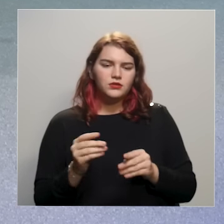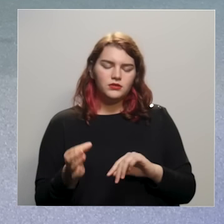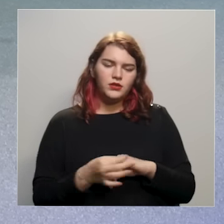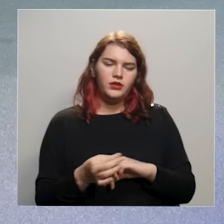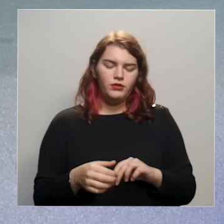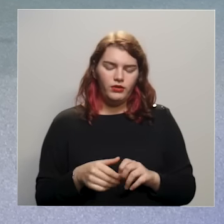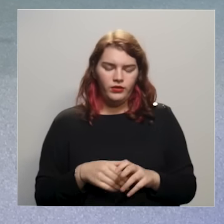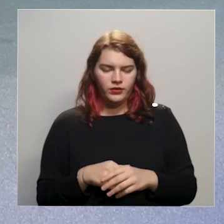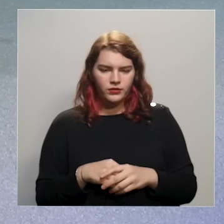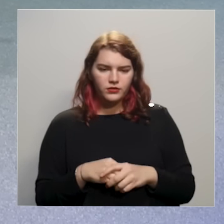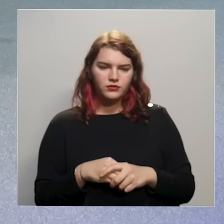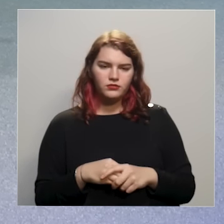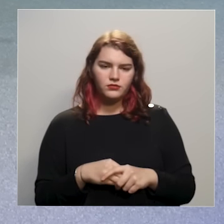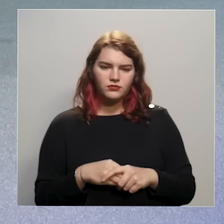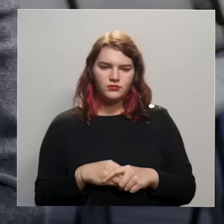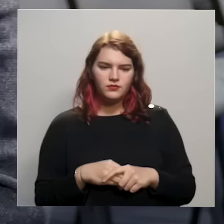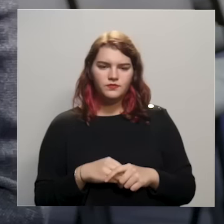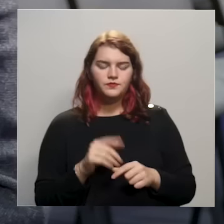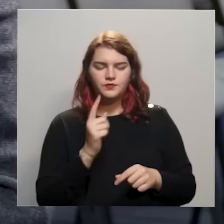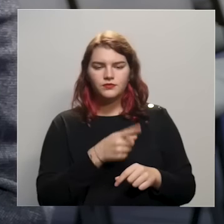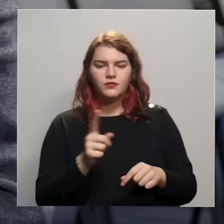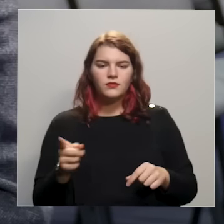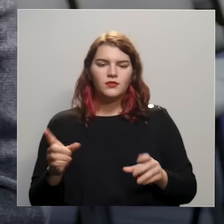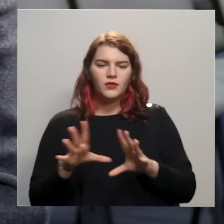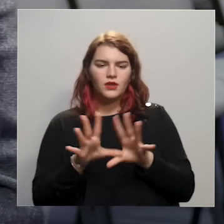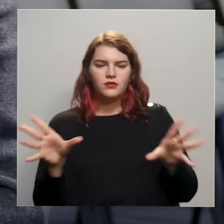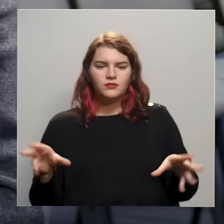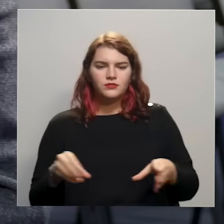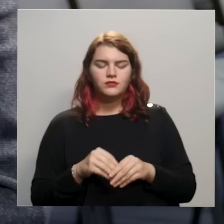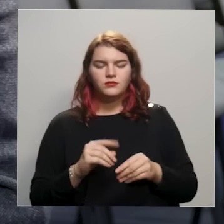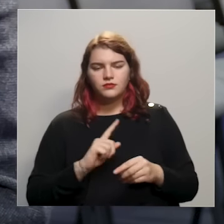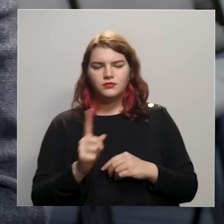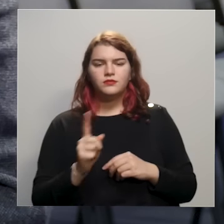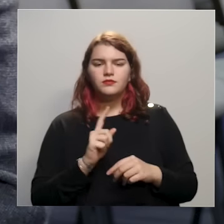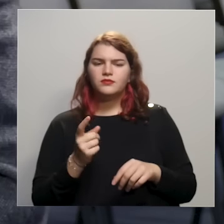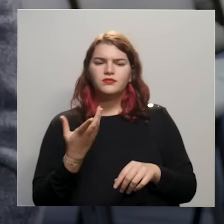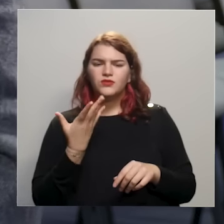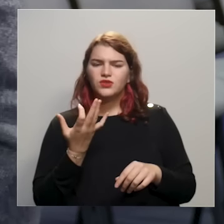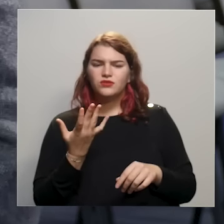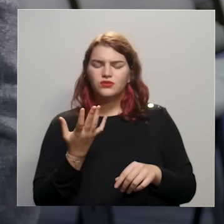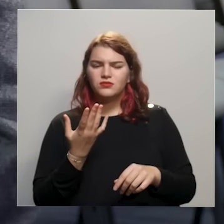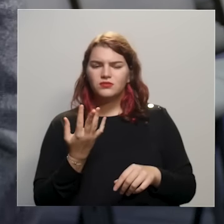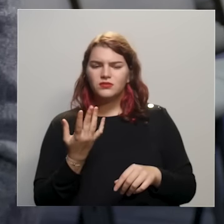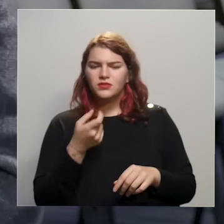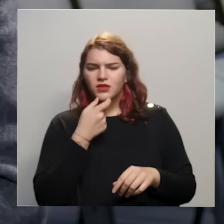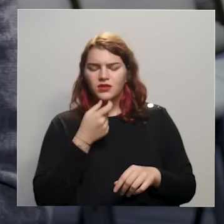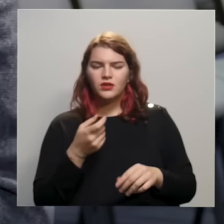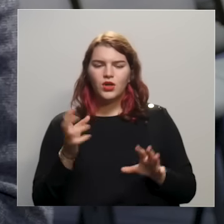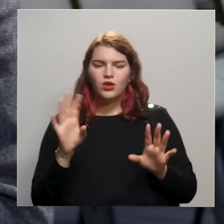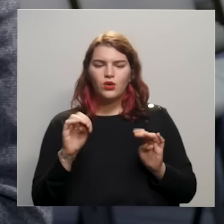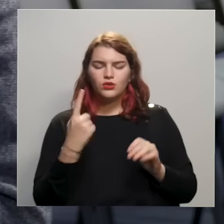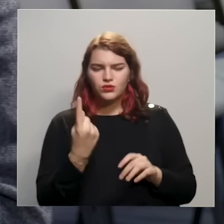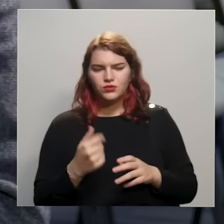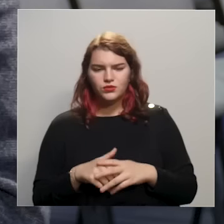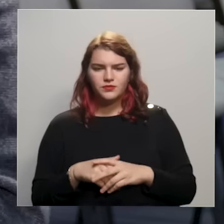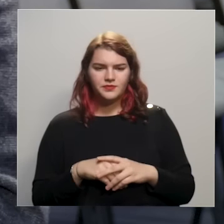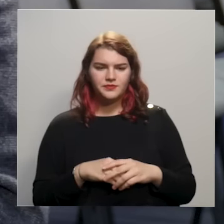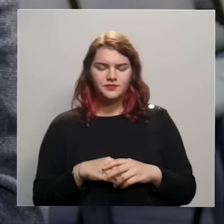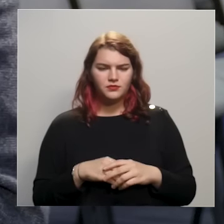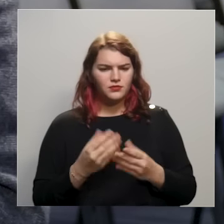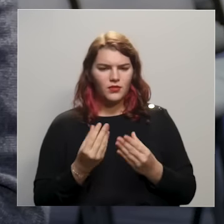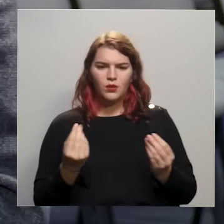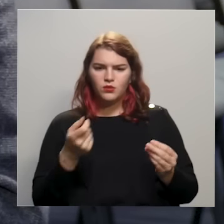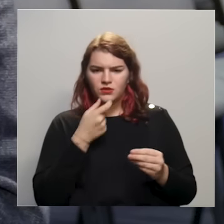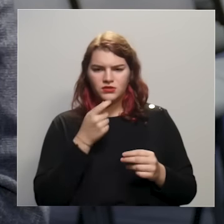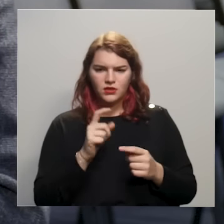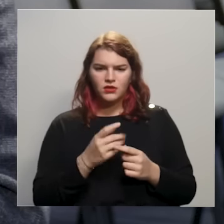cu soția, da. Noi fiecare am făcut împreună cu soțiile. În ce an era? 91. 91, a trecut an de atunci.